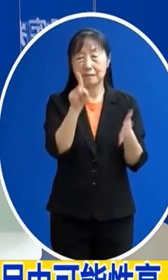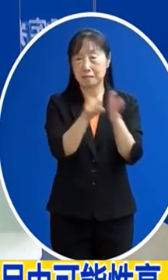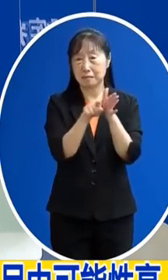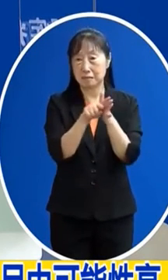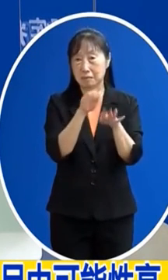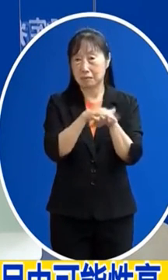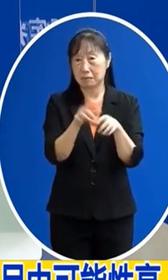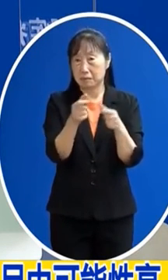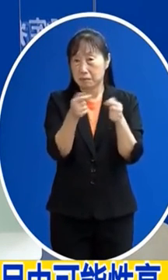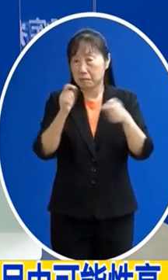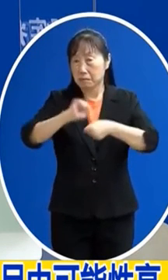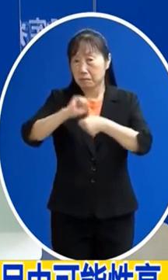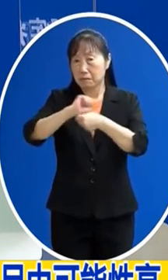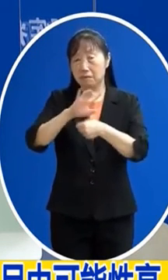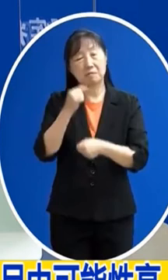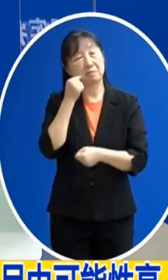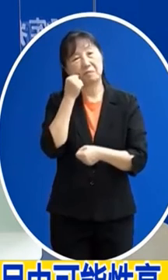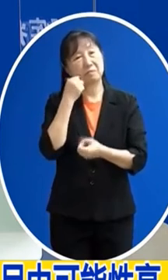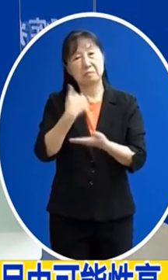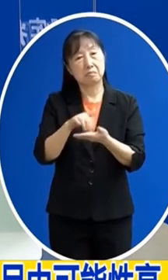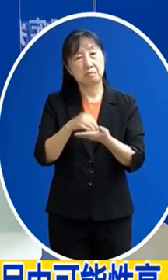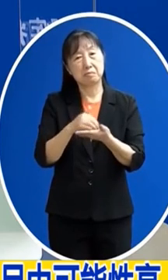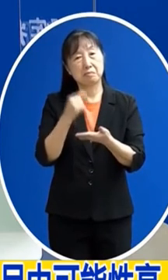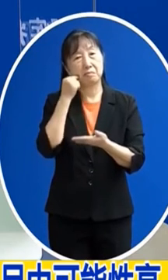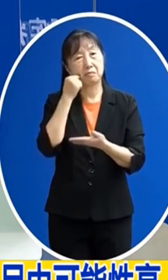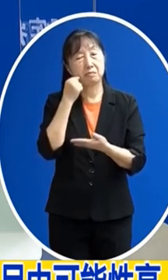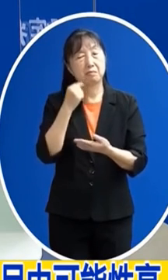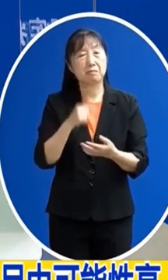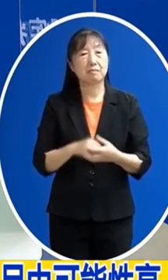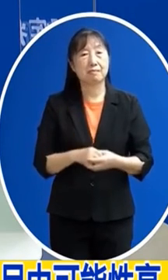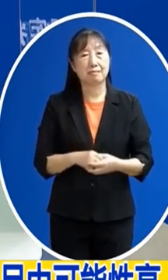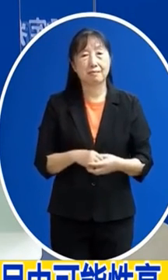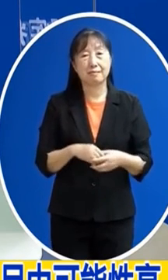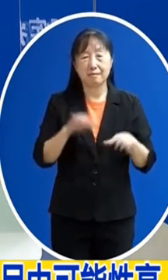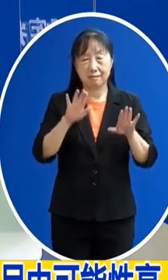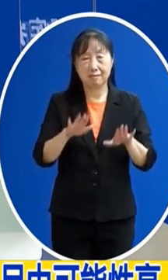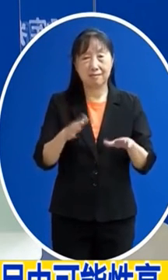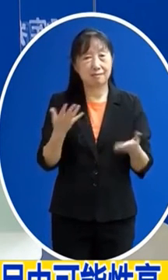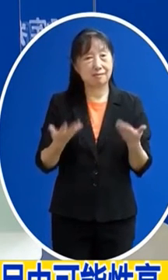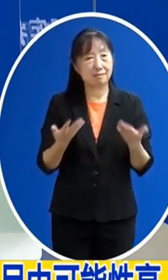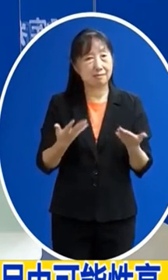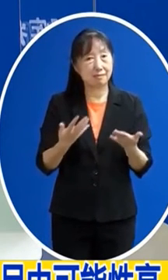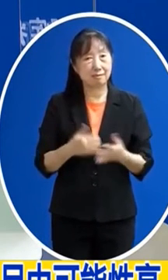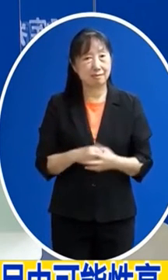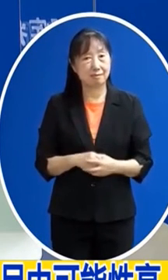其实也都很难估哈。目前我们大致上是